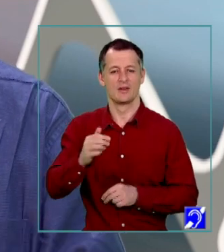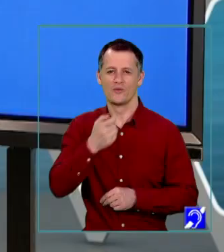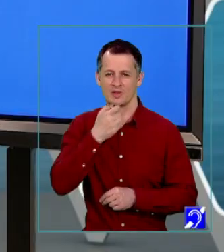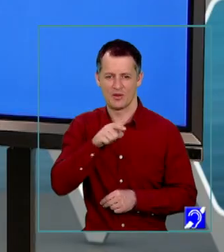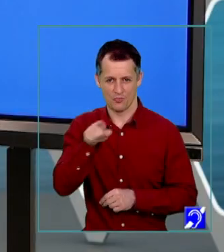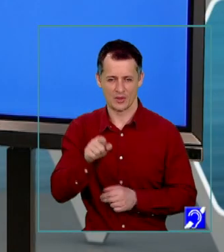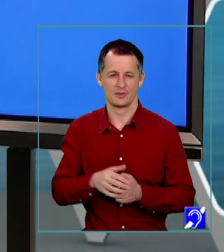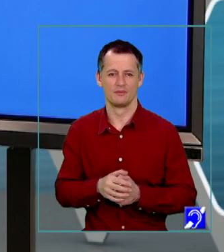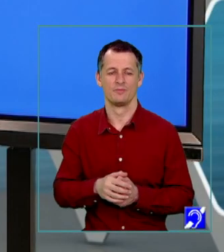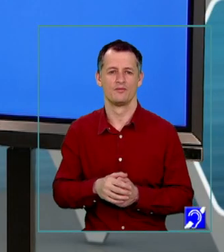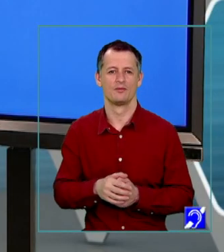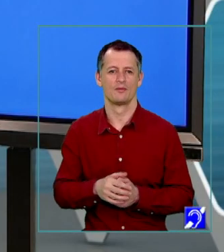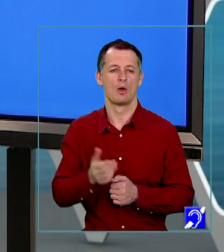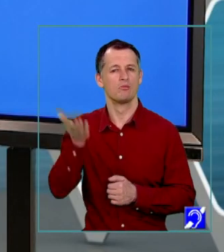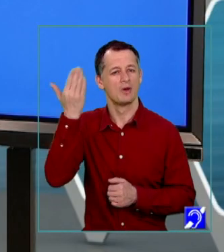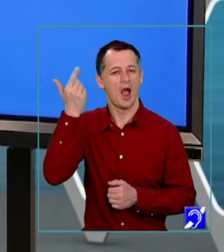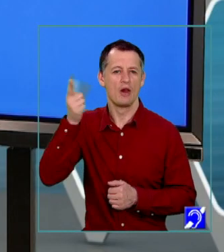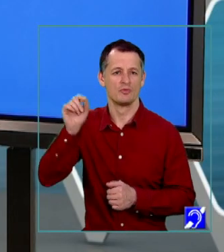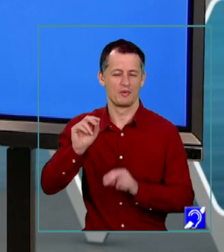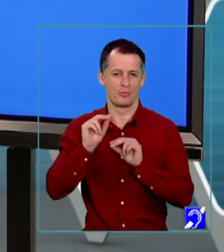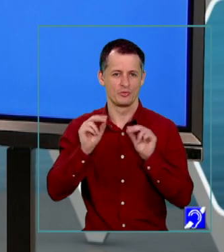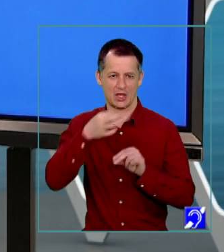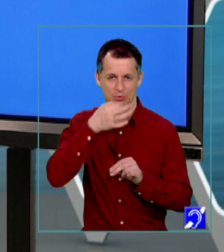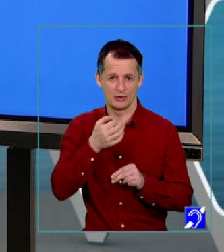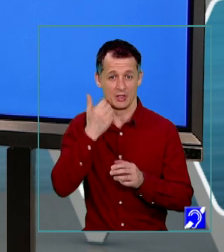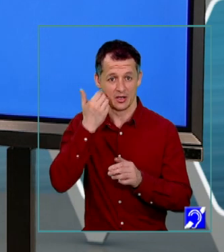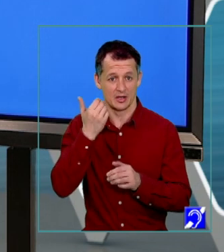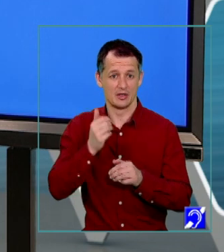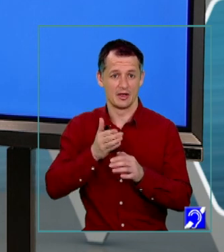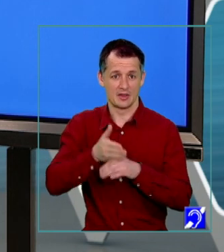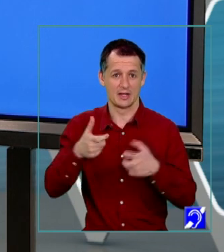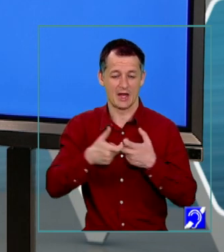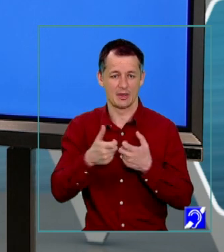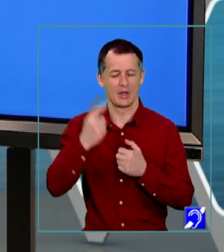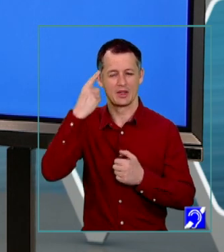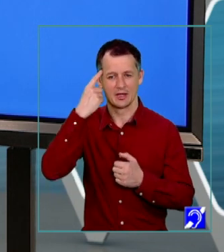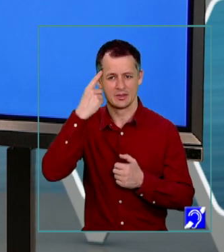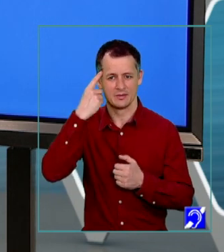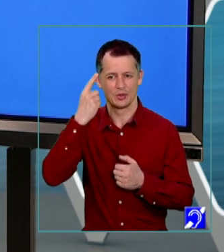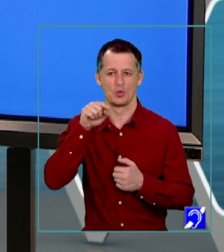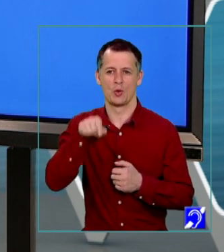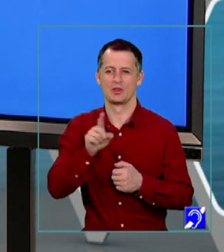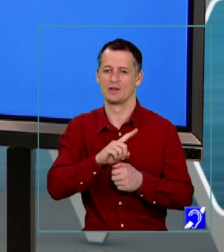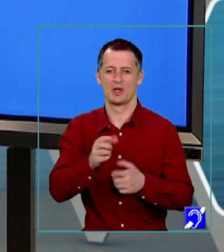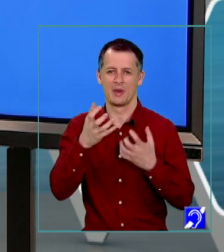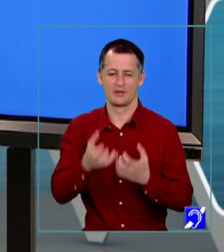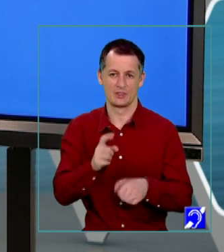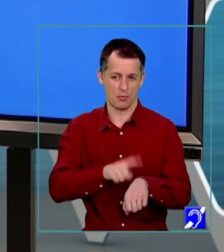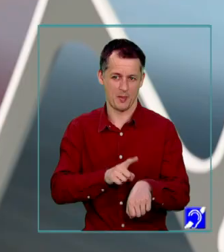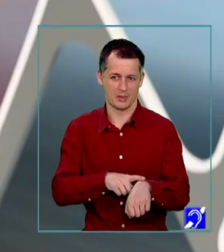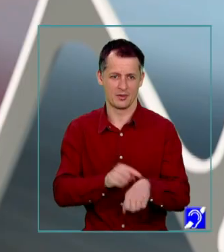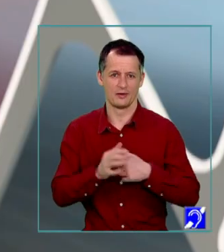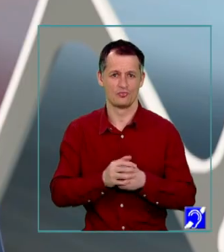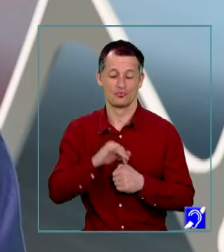spus. În momentul în care intrați în examen, gândiți-vă că nu acela este cel mai dificil,